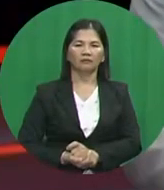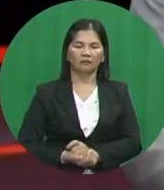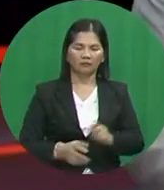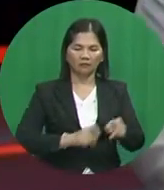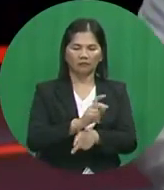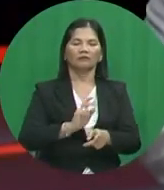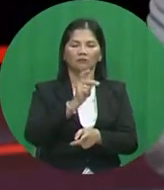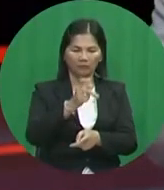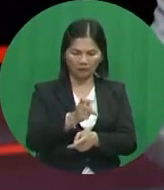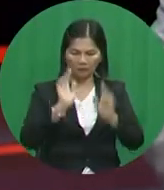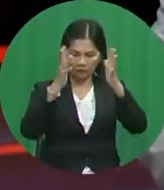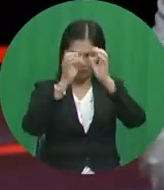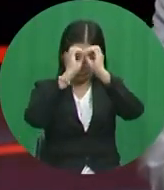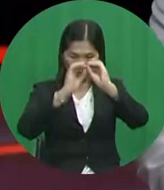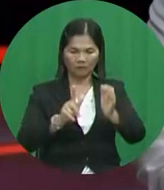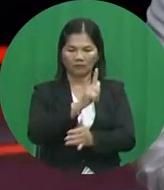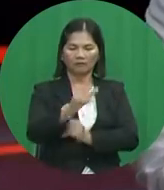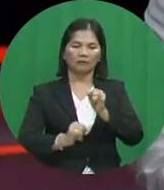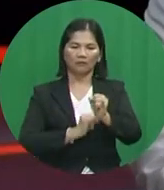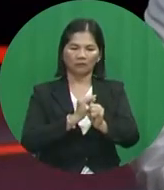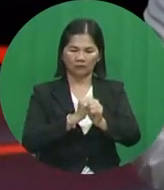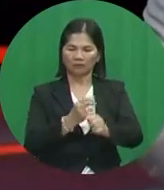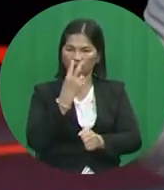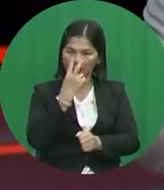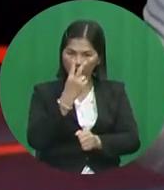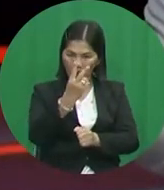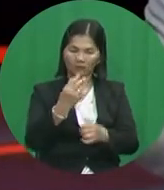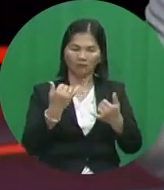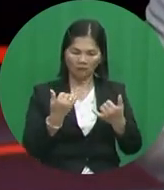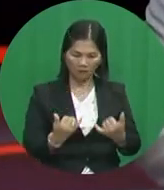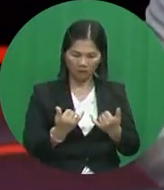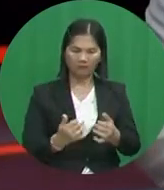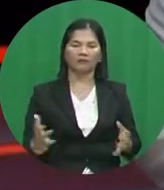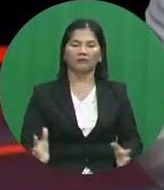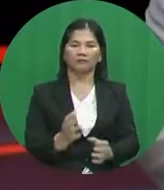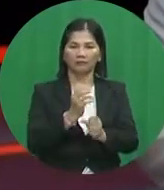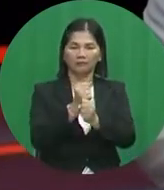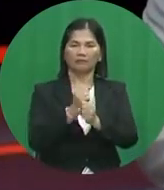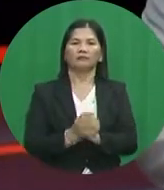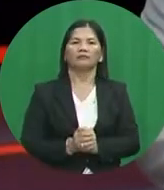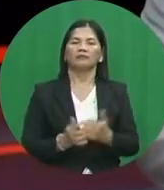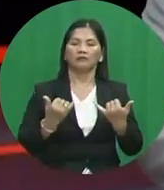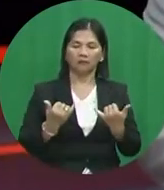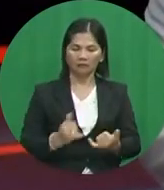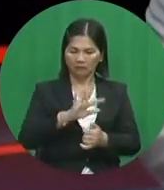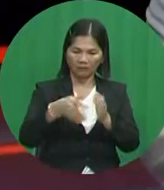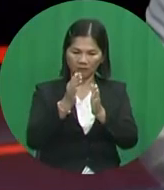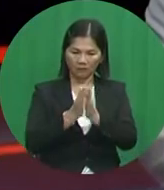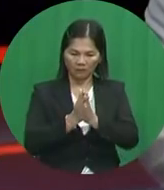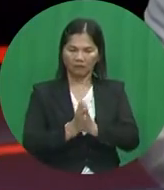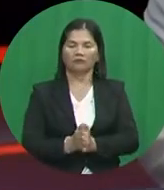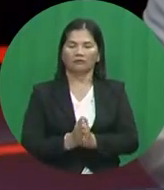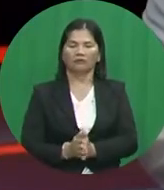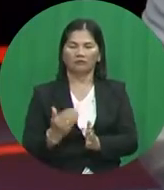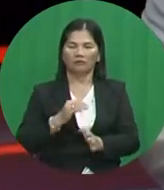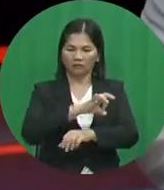ទូរទស្សនិកជនជាទីគោរពព័ត៌មានជាតិនិងអន្តរជាតិដែលទូរទស្សនិកជនបានតាមដានទស្សនានៅពេលនេះចាប់តែប៉ុណ្ណេះសូមថ្លែងអរគុណយ៉ាងជ្រាលជ្រៅ